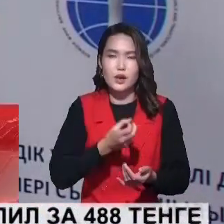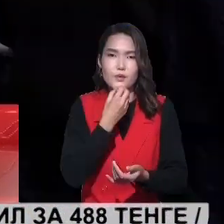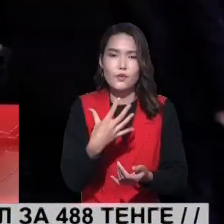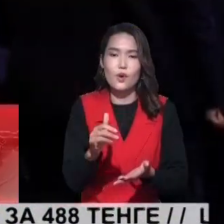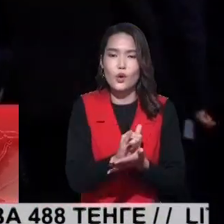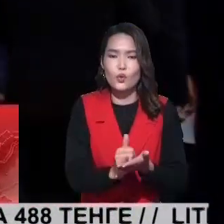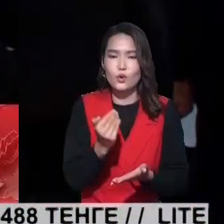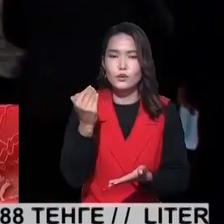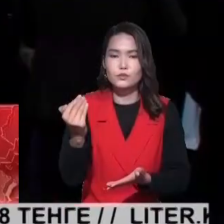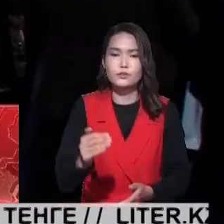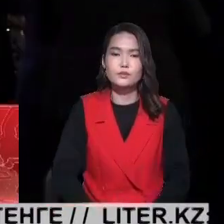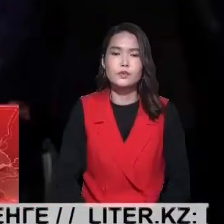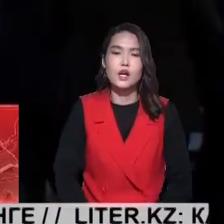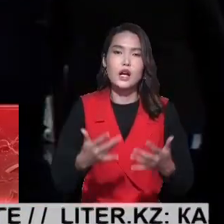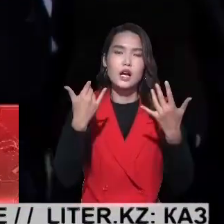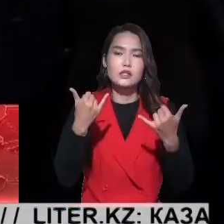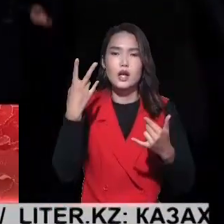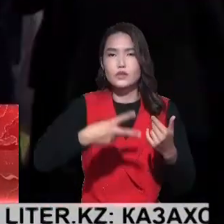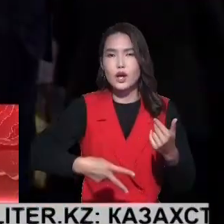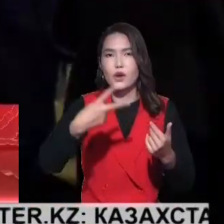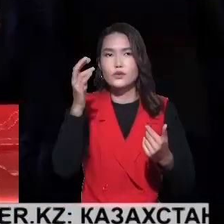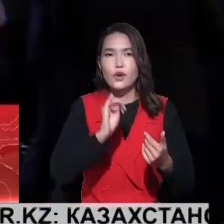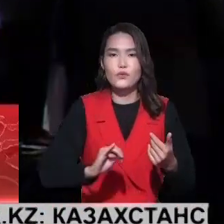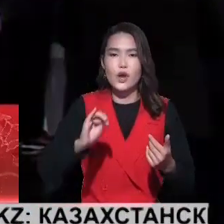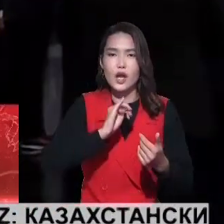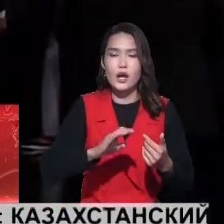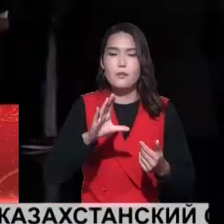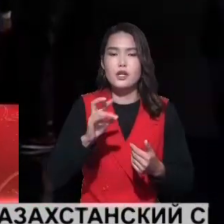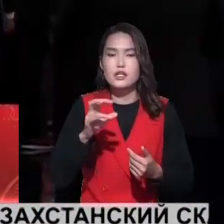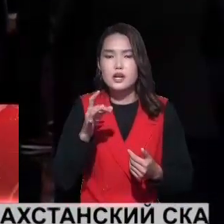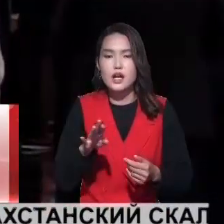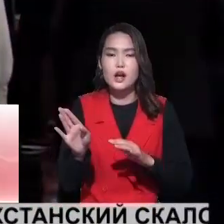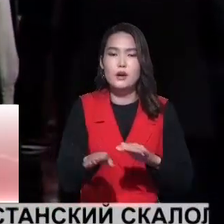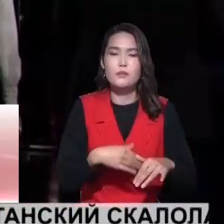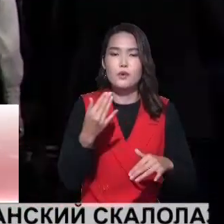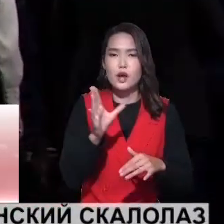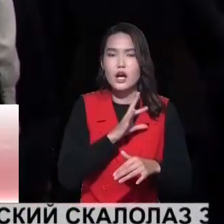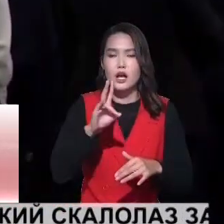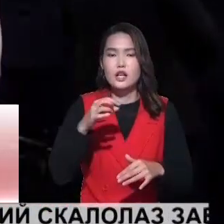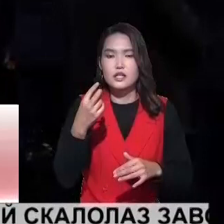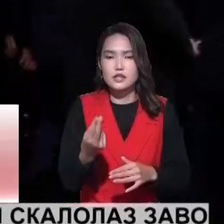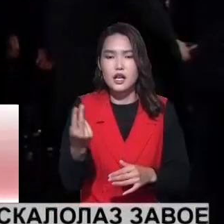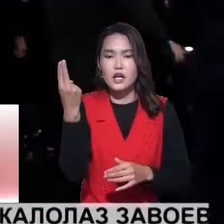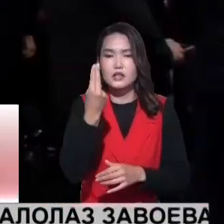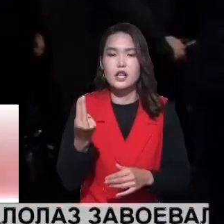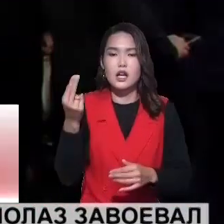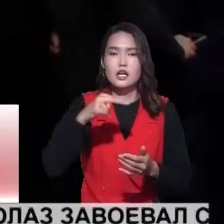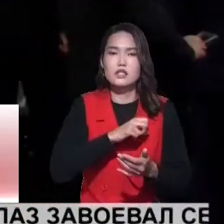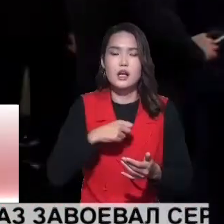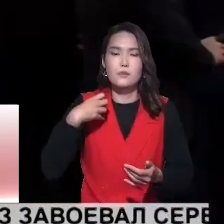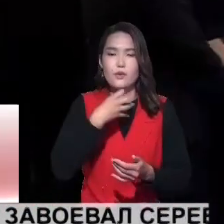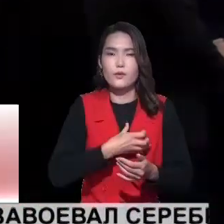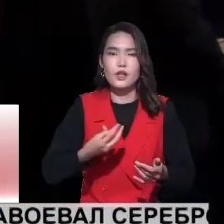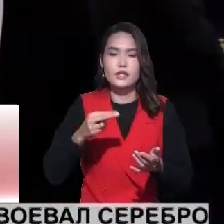уровне. Сегодняшнее 22-е заседание секретариата съезда лидеров мировых и традиционных религий в Астане стало важным шагом в